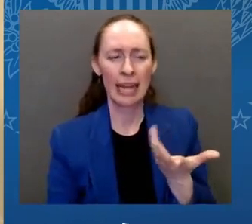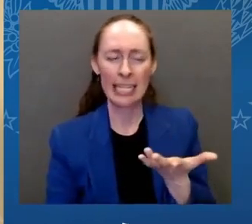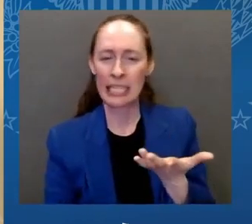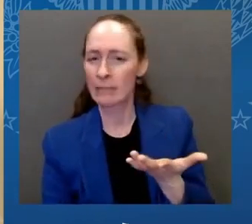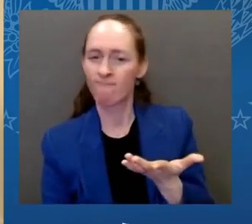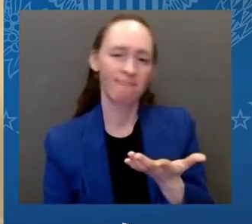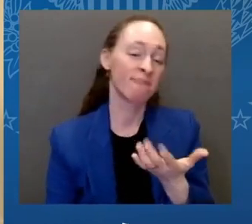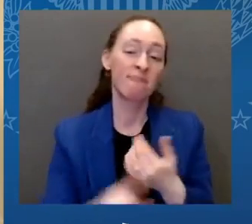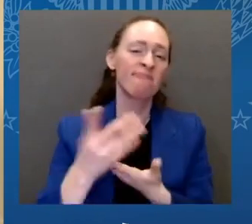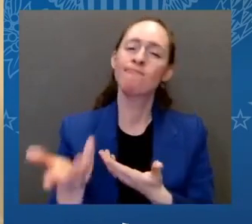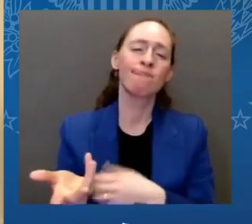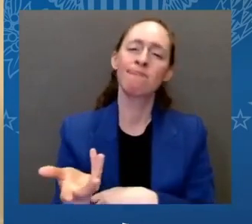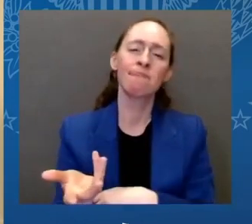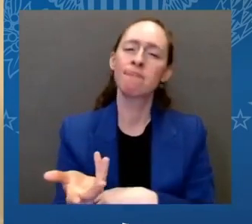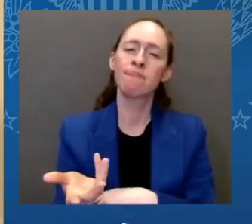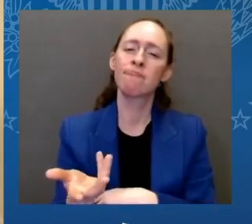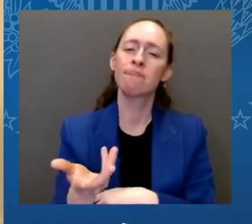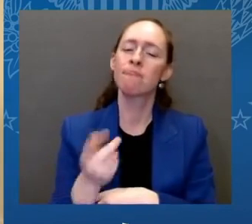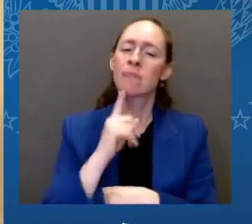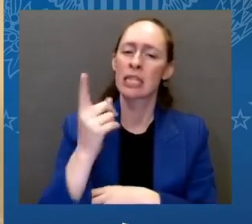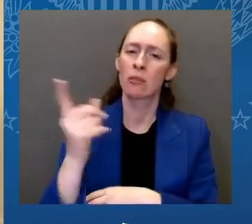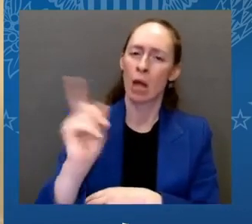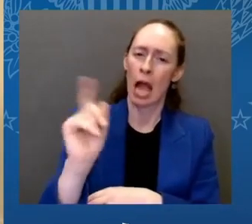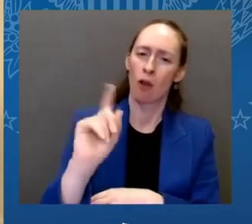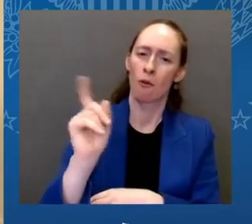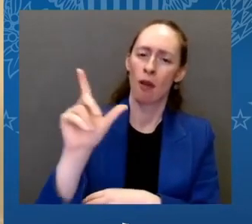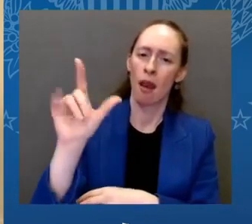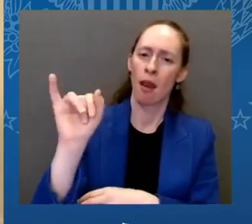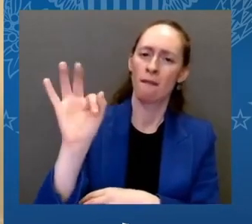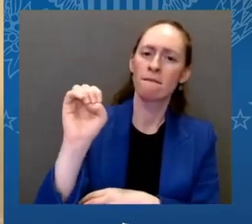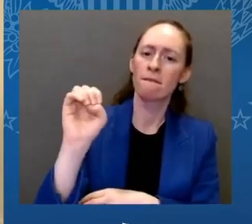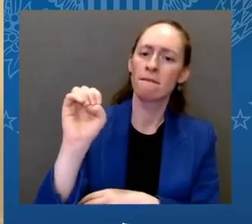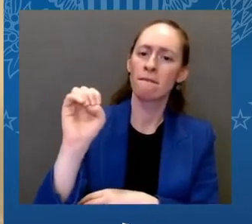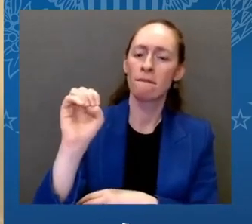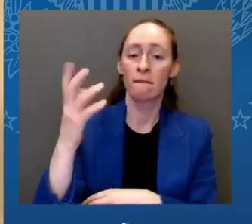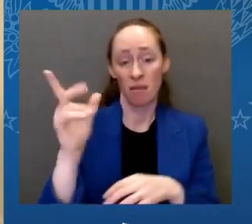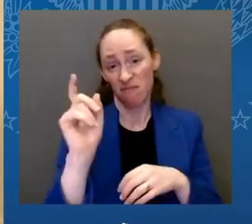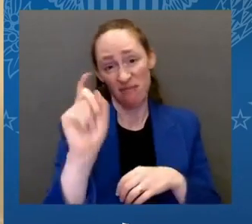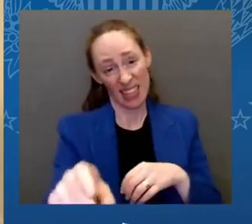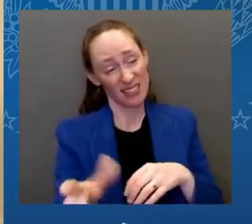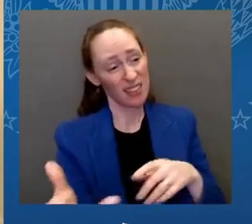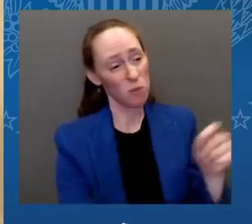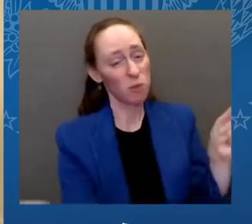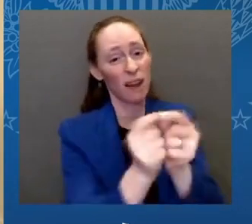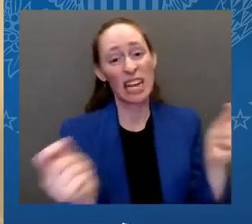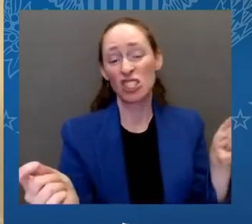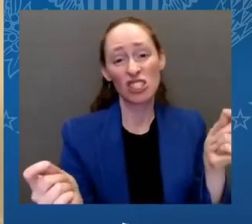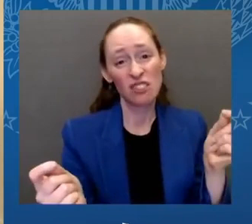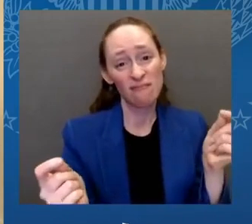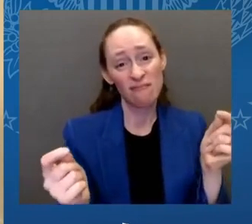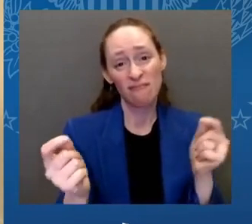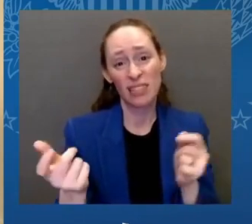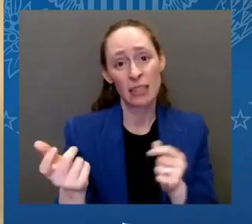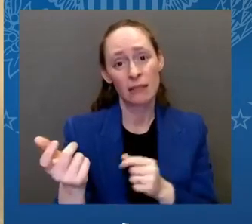війна. І чим довше йде ця війна, чим довше йде ця агресія Російської Федерації, тим більше буде